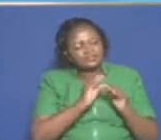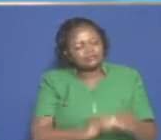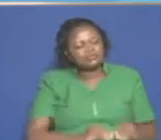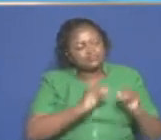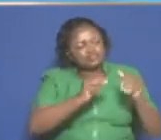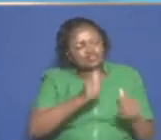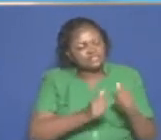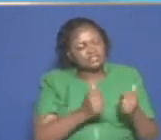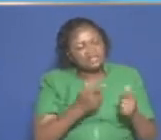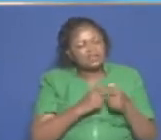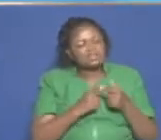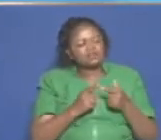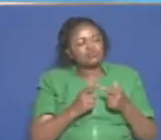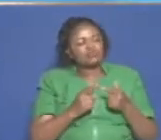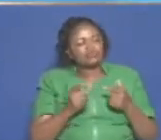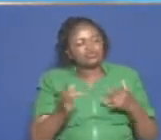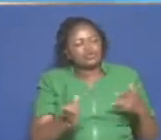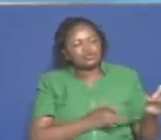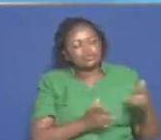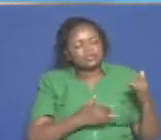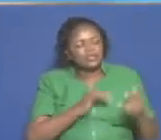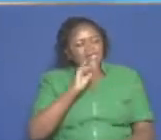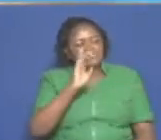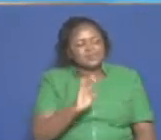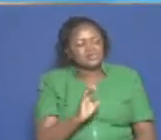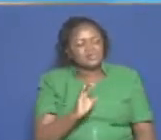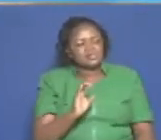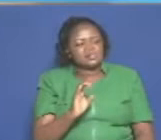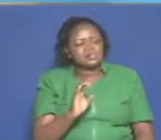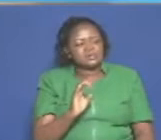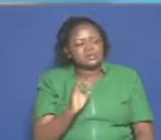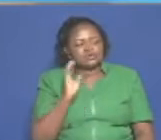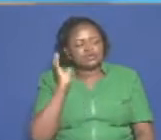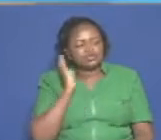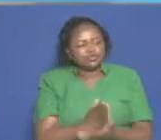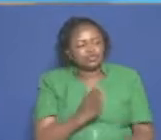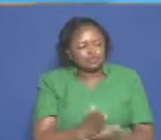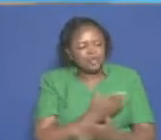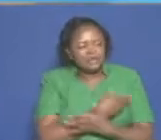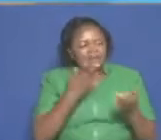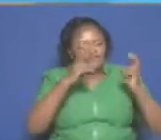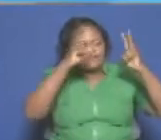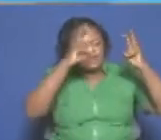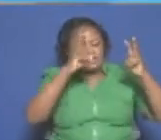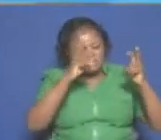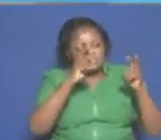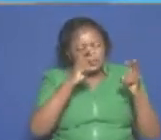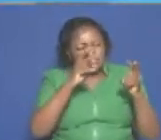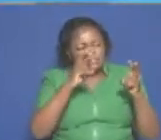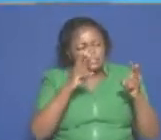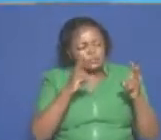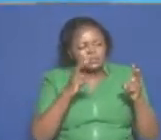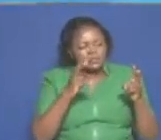kwamba tunaangalia tume ya uchaguzi na mipaka. Kwa kila mswada, tume yote ama idara yote